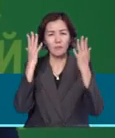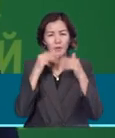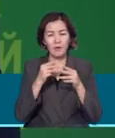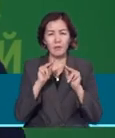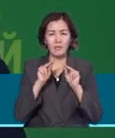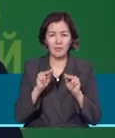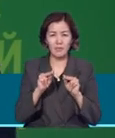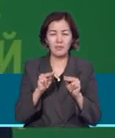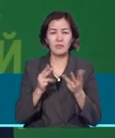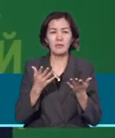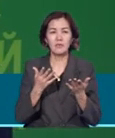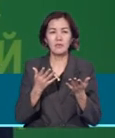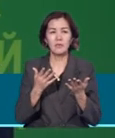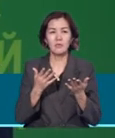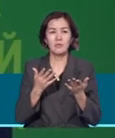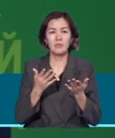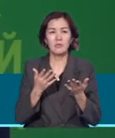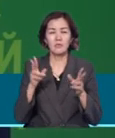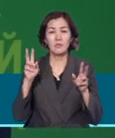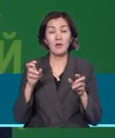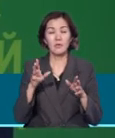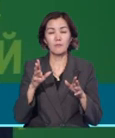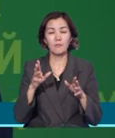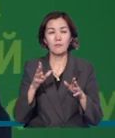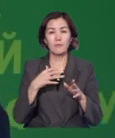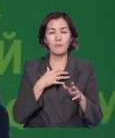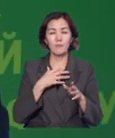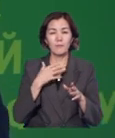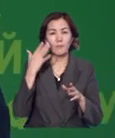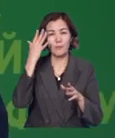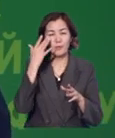ба? Соның бәрі осы қойылымда бой көрсетеді.